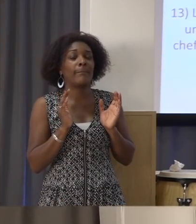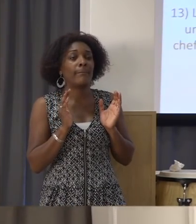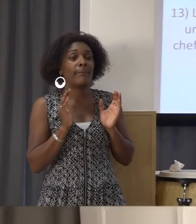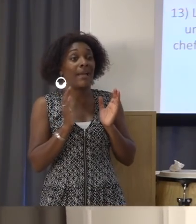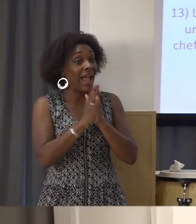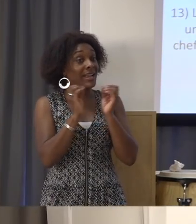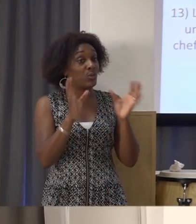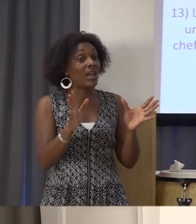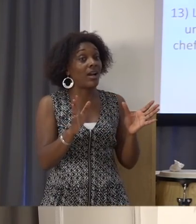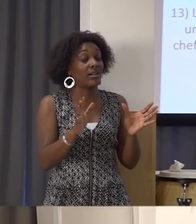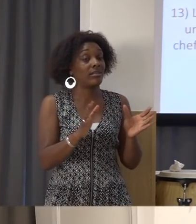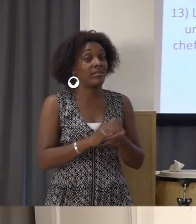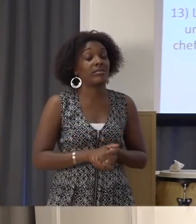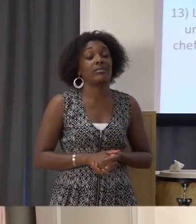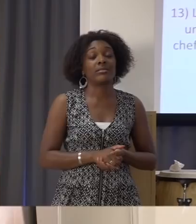Alléluia.